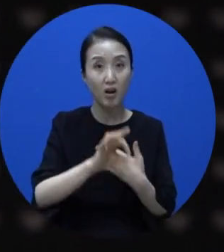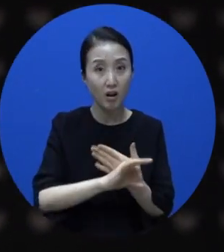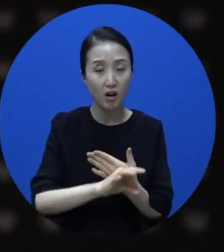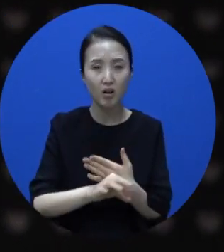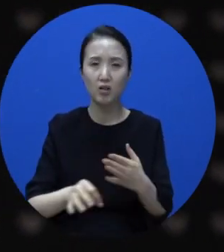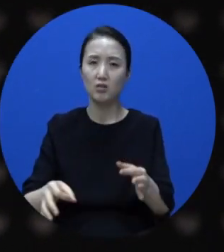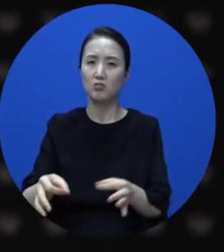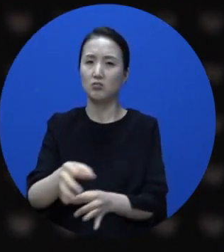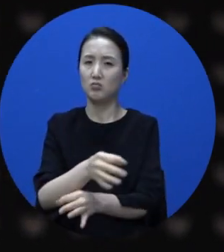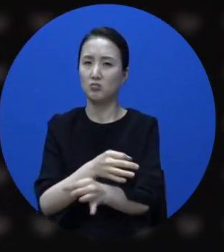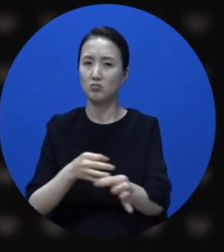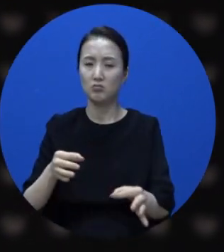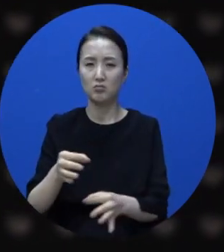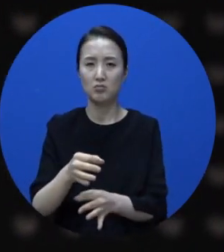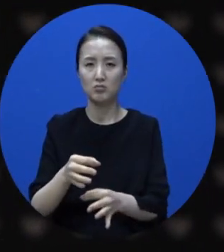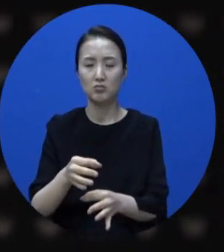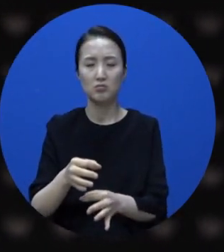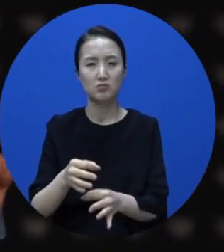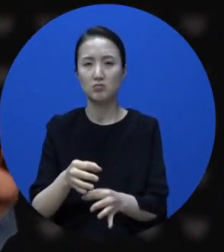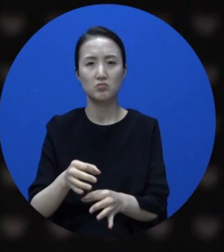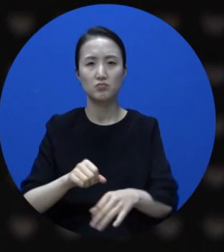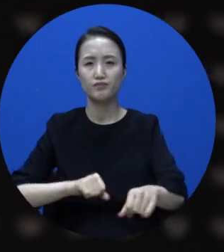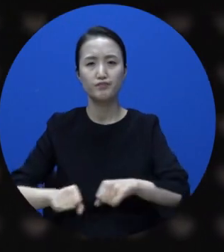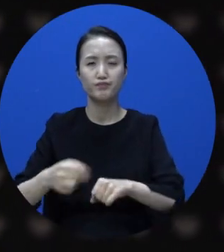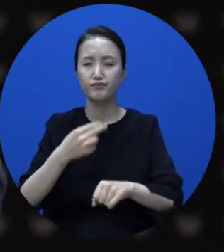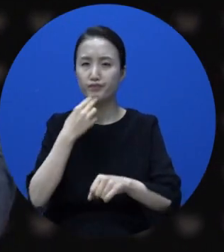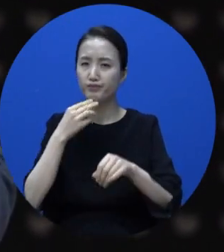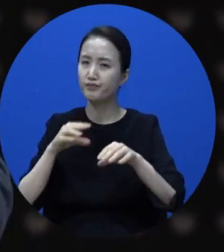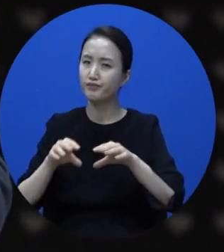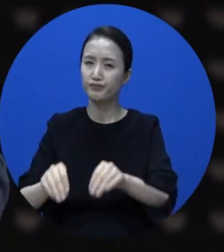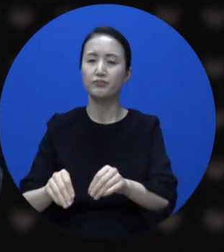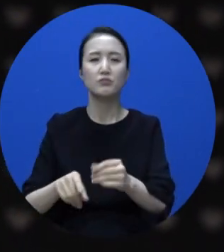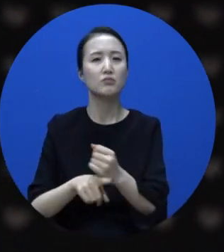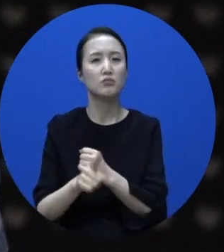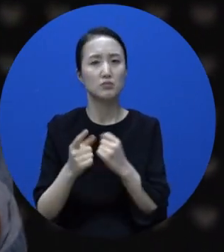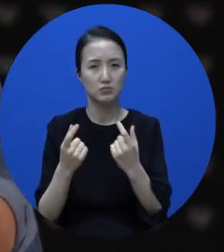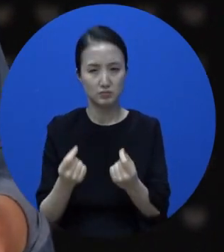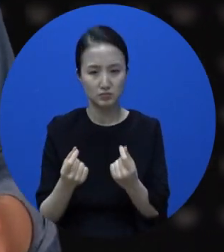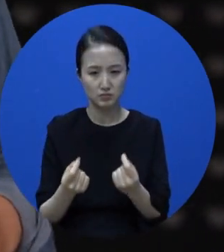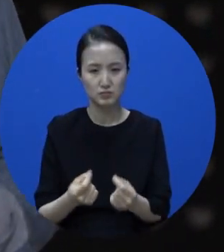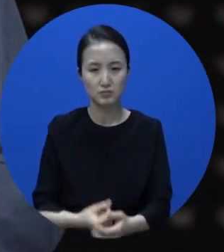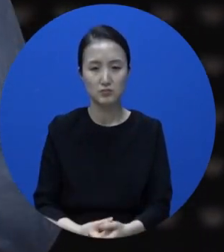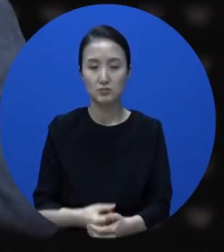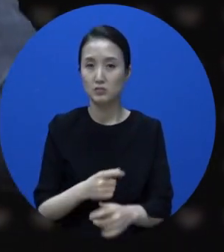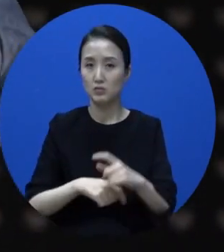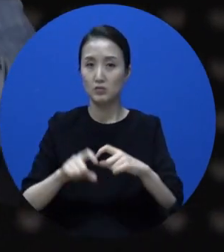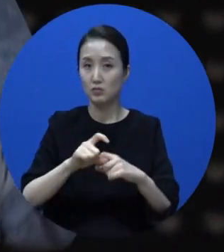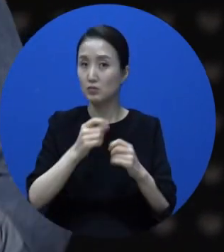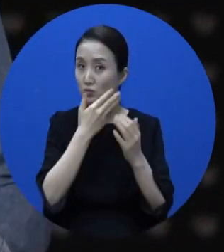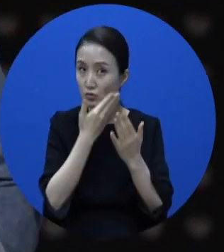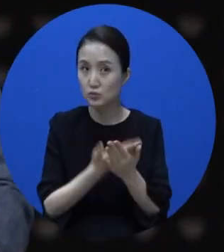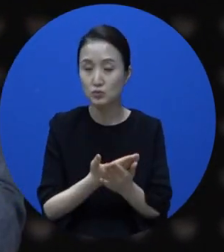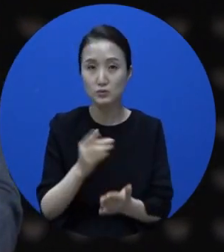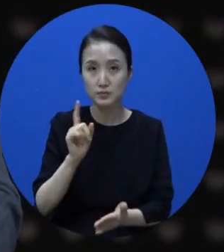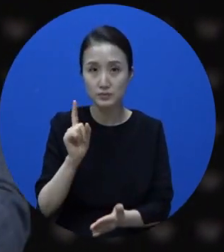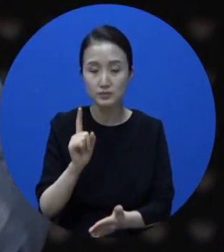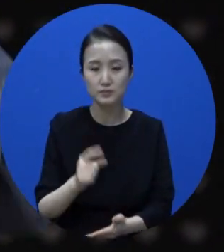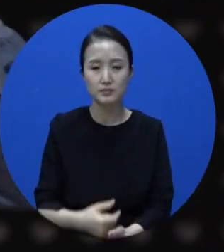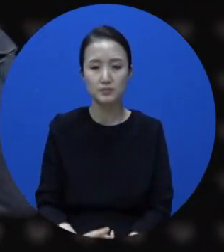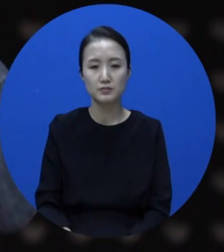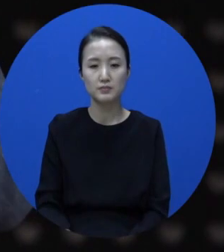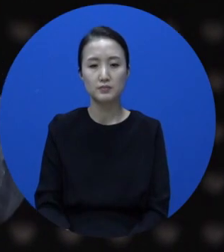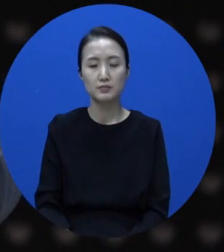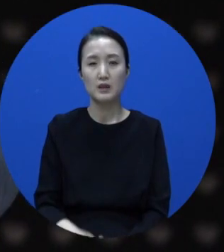경제가 단기적으로 회복되기 어려운 상황이다 더 중요한 것은